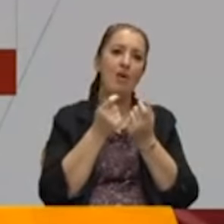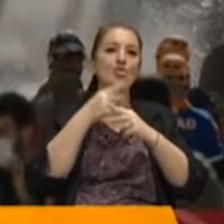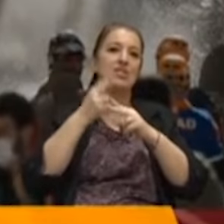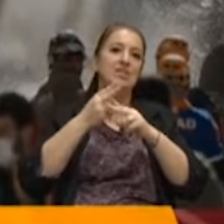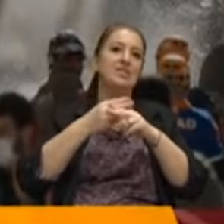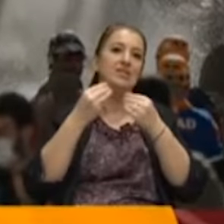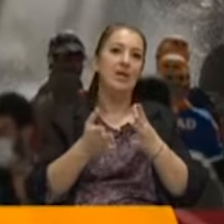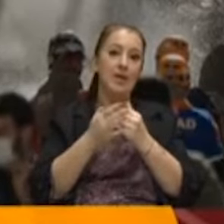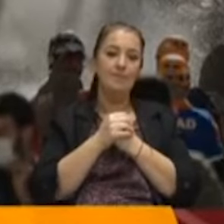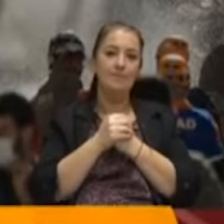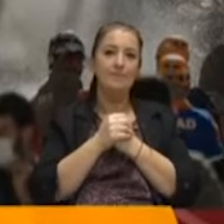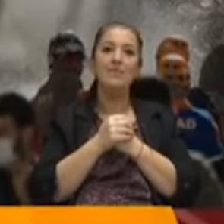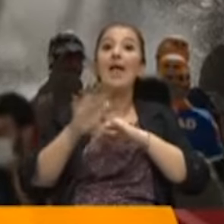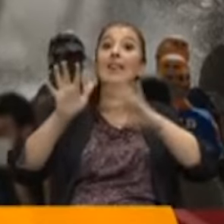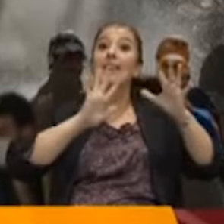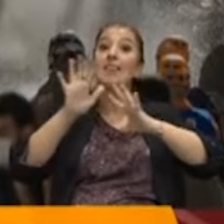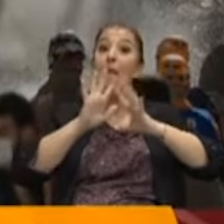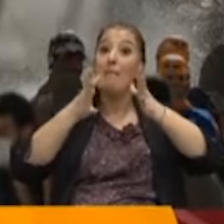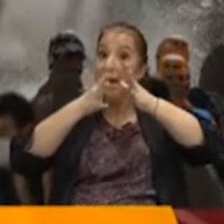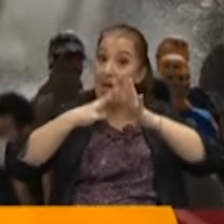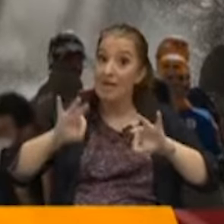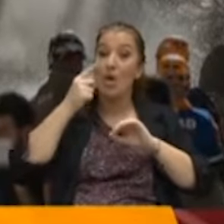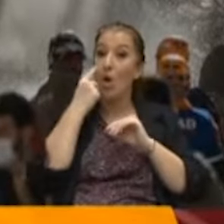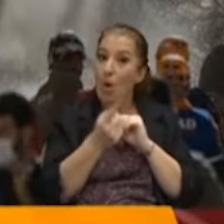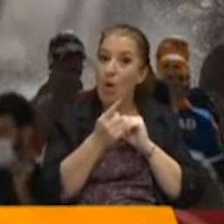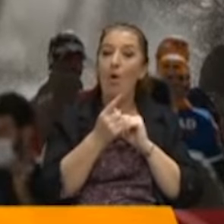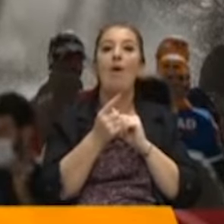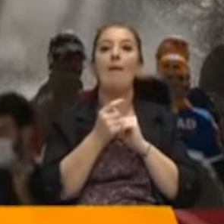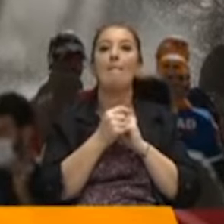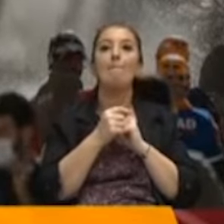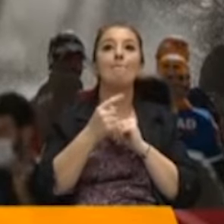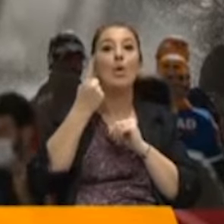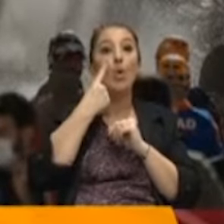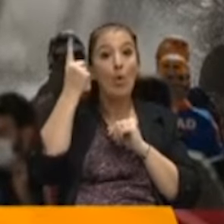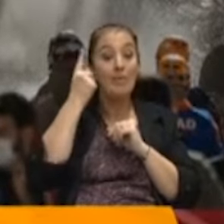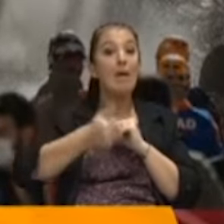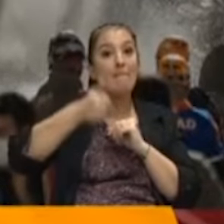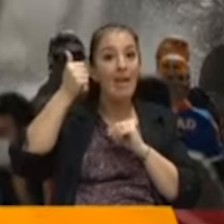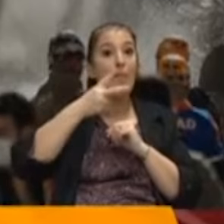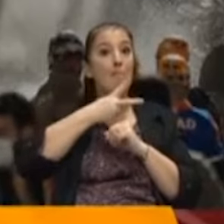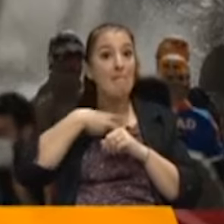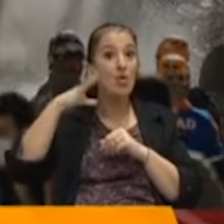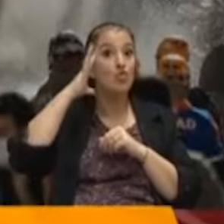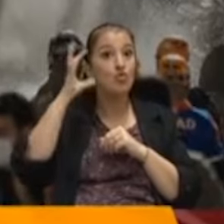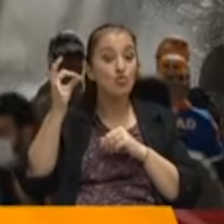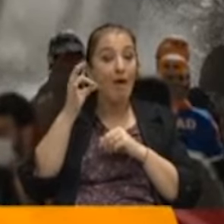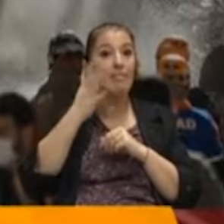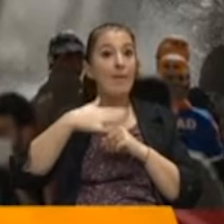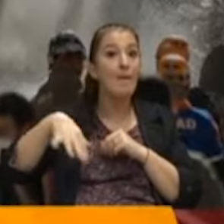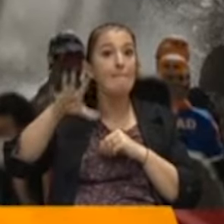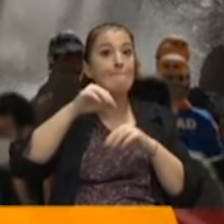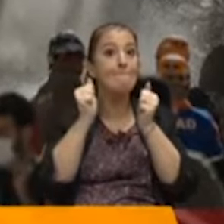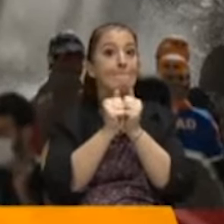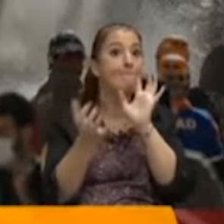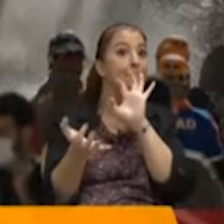ayrılmıştır. Depreme hazırlık konusunda hükümetimiz, bakanlıklarımız ve belediyemiz ve uzmanlarımızla